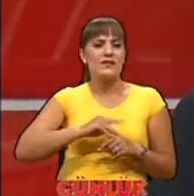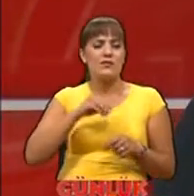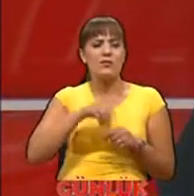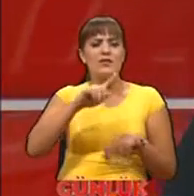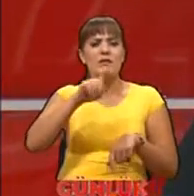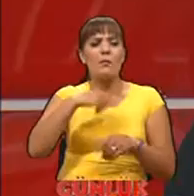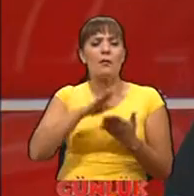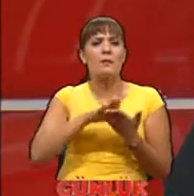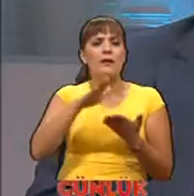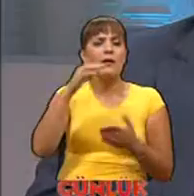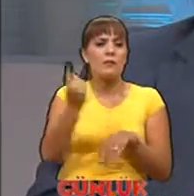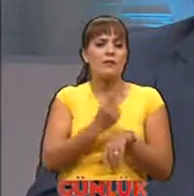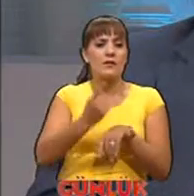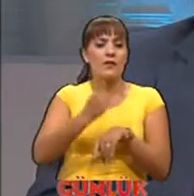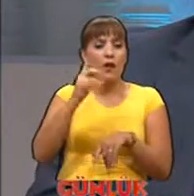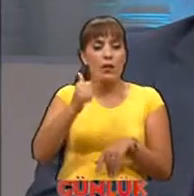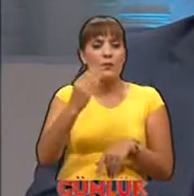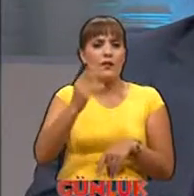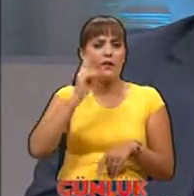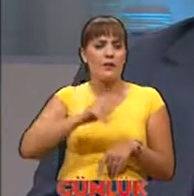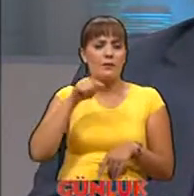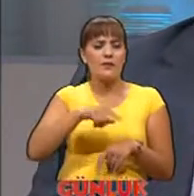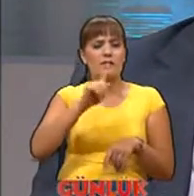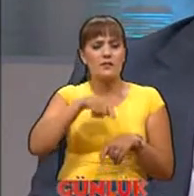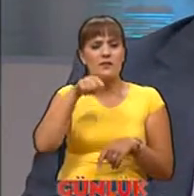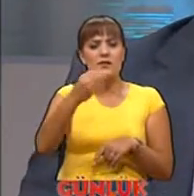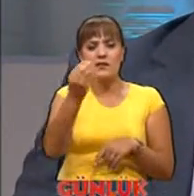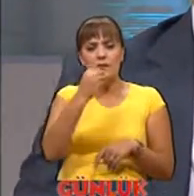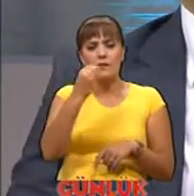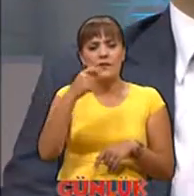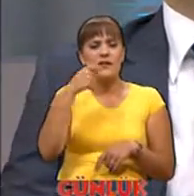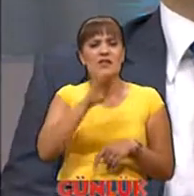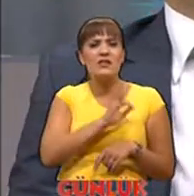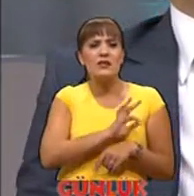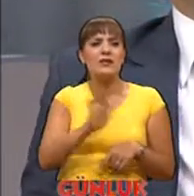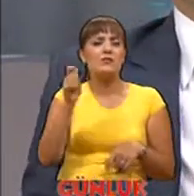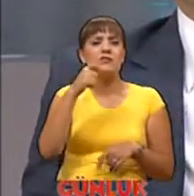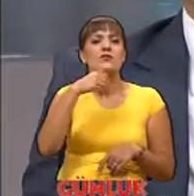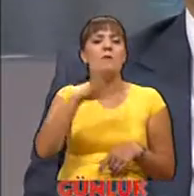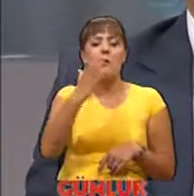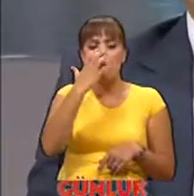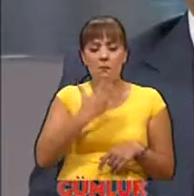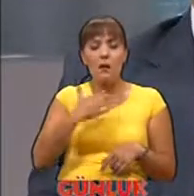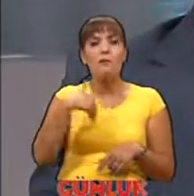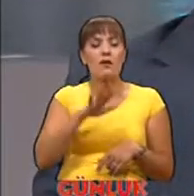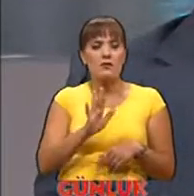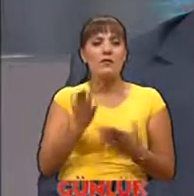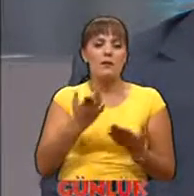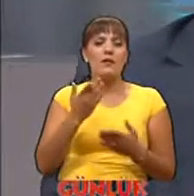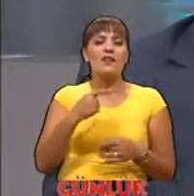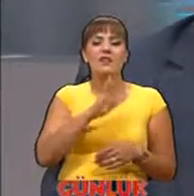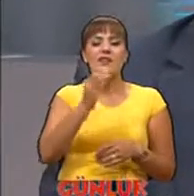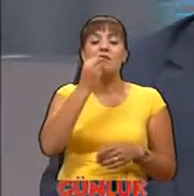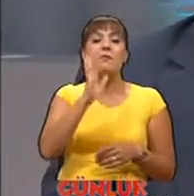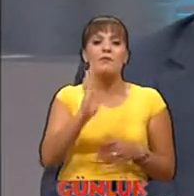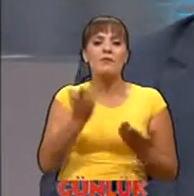zamanla biriken bir şeydir. Hani hijyendir önemli olan. Yani zamanla eğer siz yiyip yiyip işte dişlerinizi fırçalamazsanız ya da hiç bakmazsanız tabii ki yani